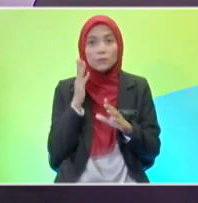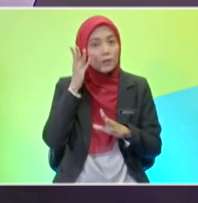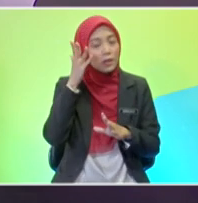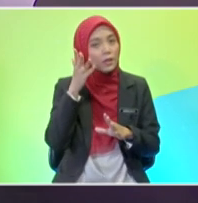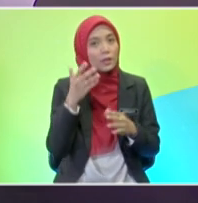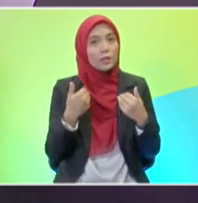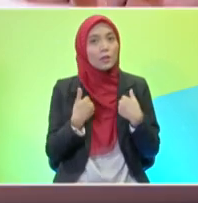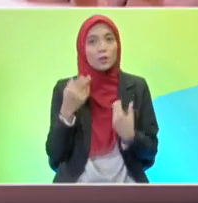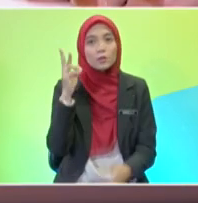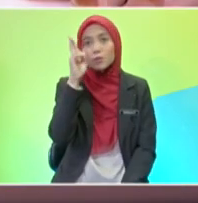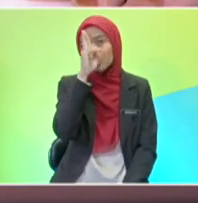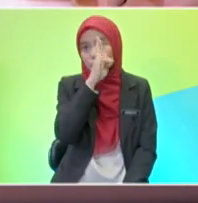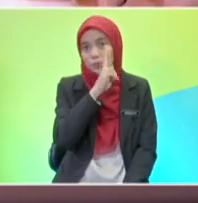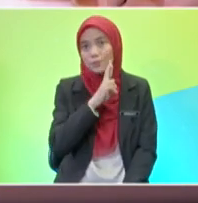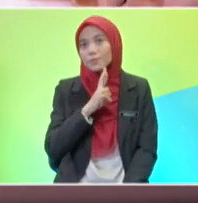rupa